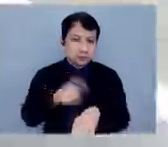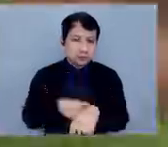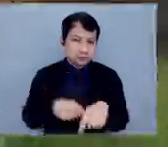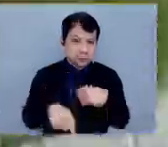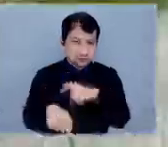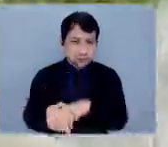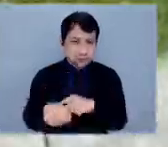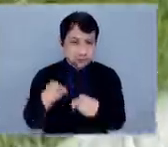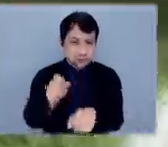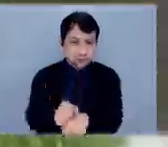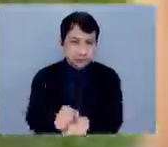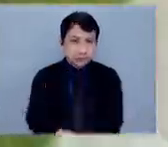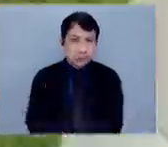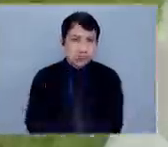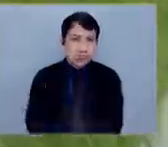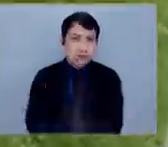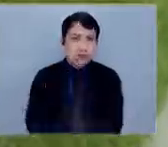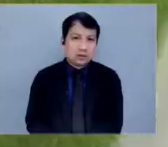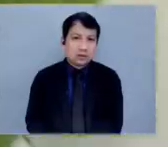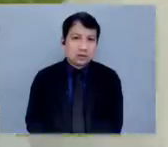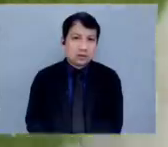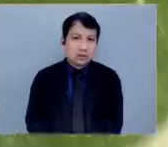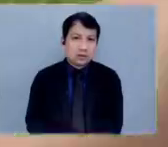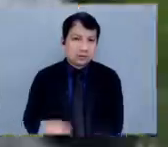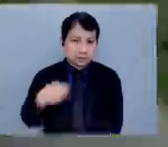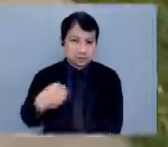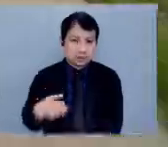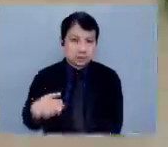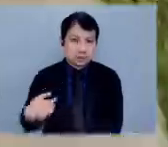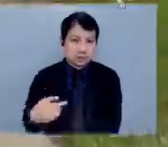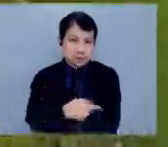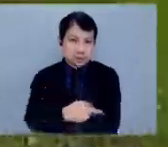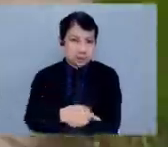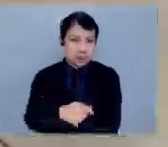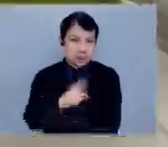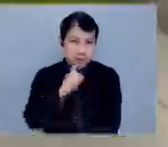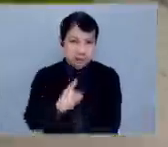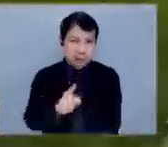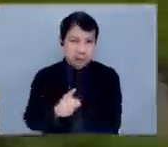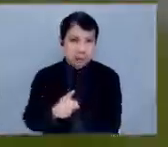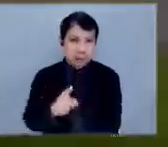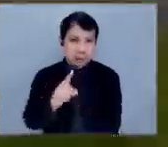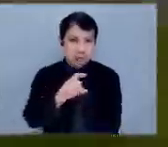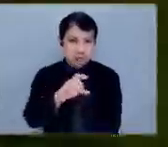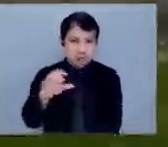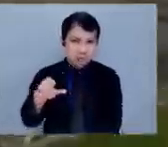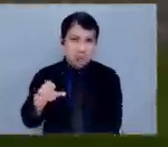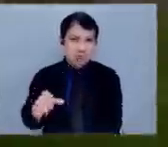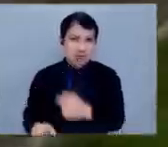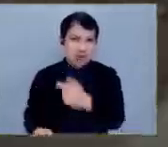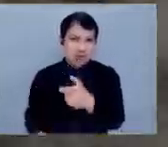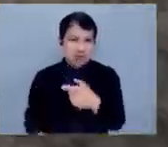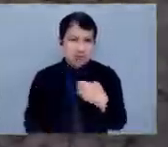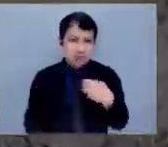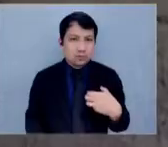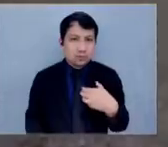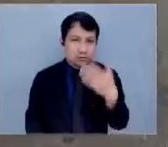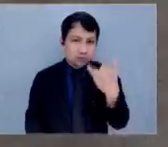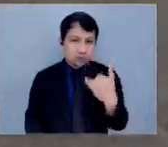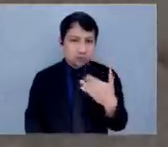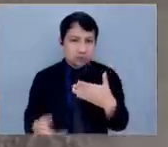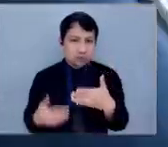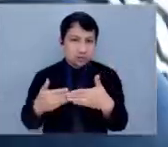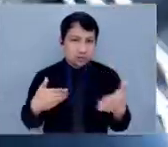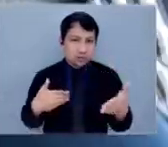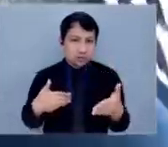pinusasan. Sugatan sa kamay ang isang pulis matapos tamaan ng bala. Halos 100 beses nagpaputok ng baril ang mga pulis bago tuluyang natumba